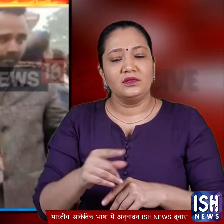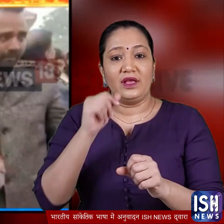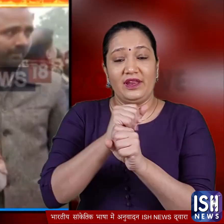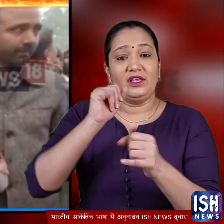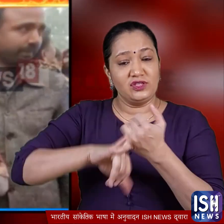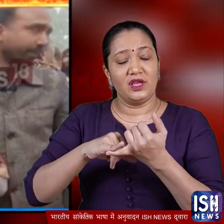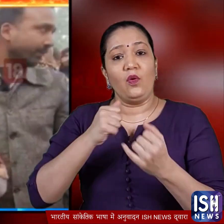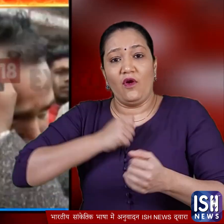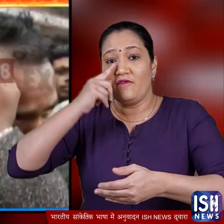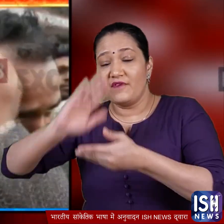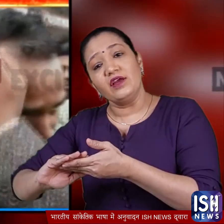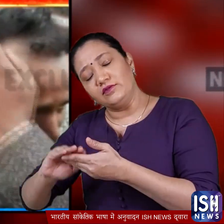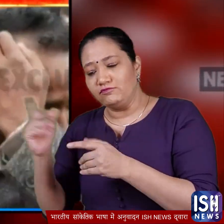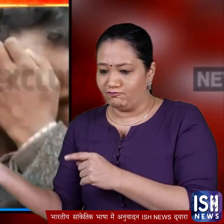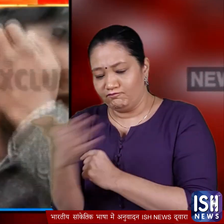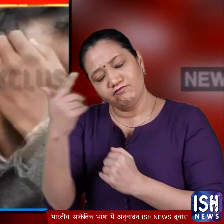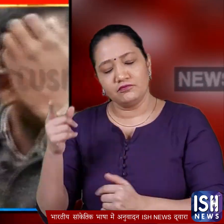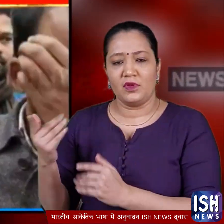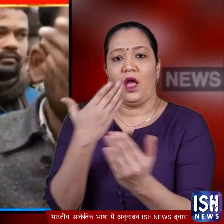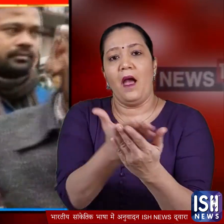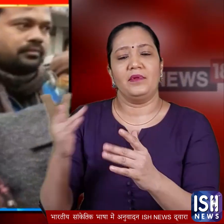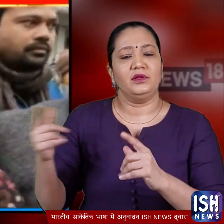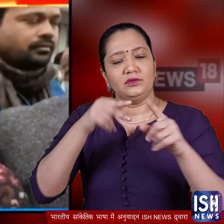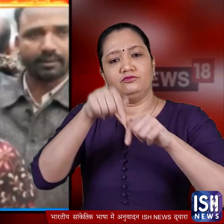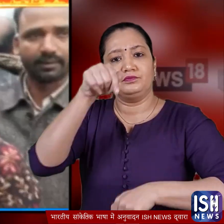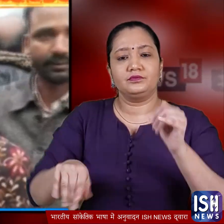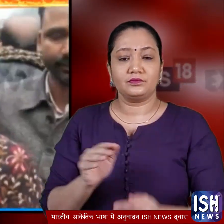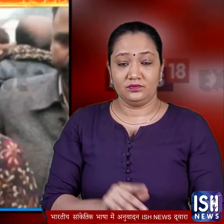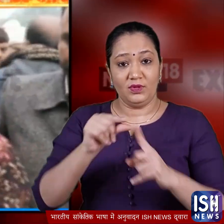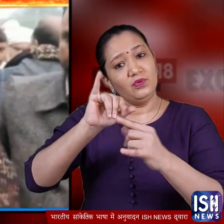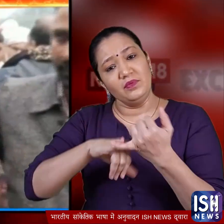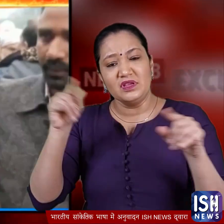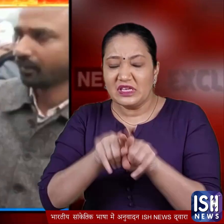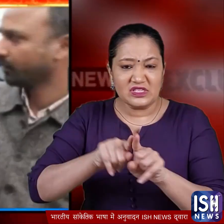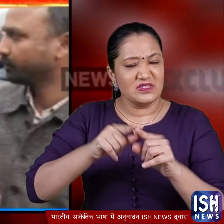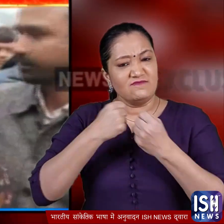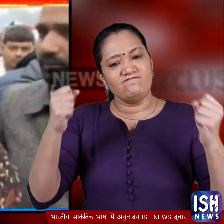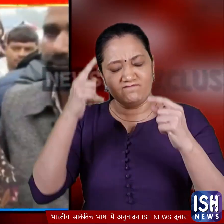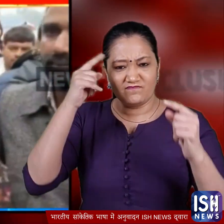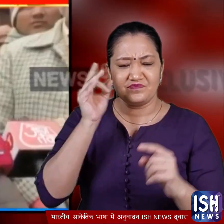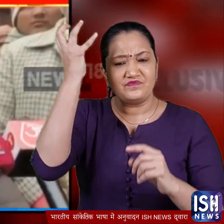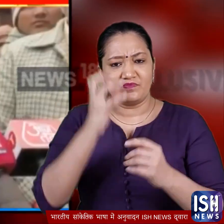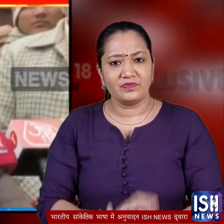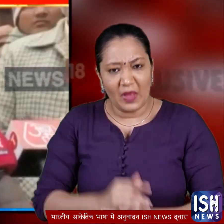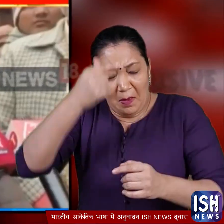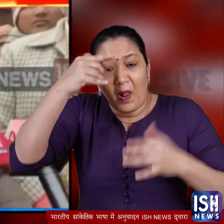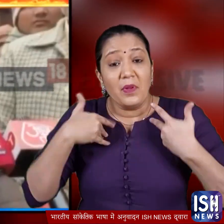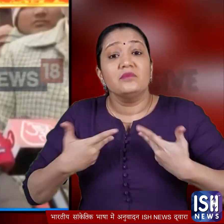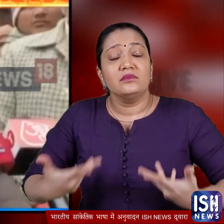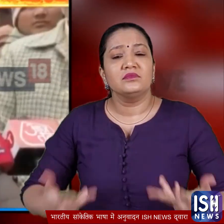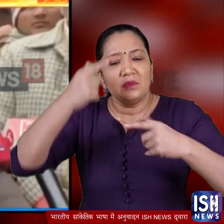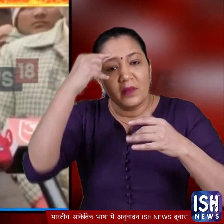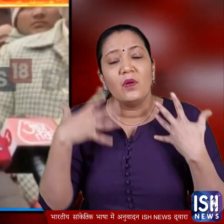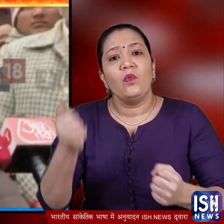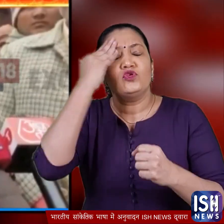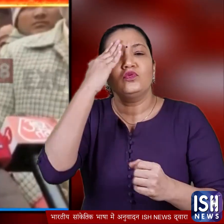इसके साथ ही गिरिजेश शाही ने अपनी पत्नी को चुनावी मैदान में उतारने का ऐलान कर दिया। वहीं पुष्पा शाही ने भी बागी तेवर दिखाए। आखिर हमारे में क्या कमी